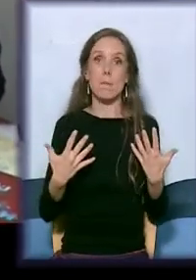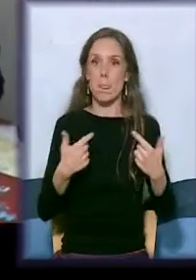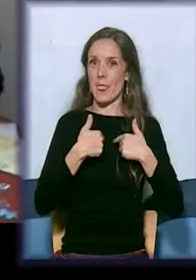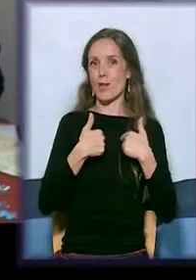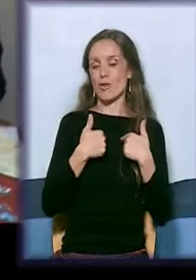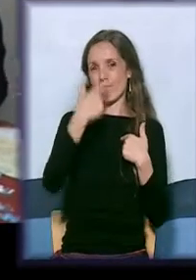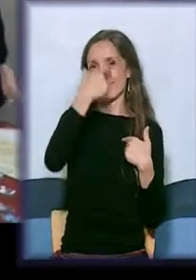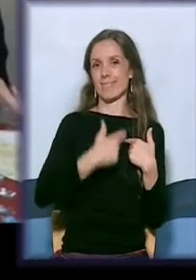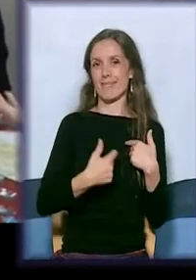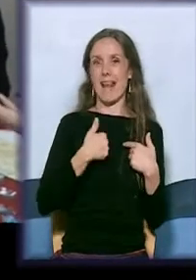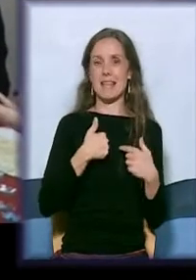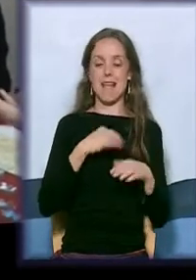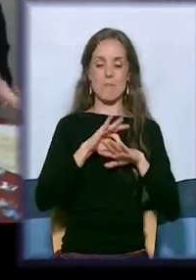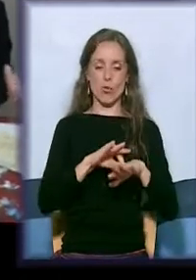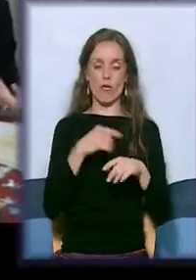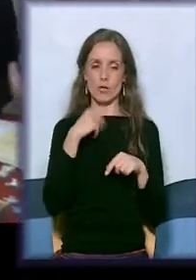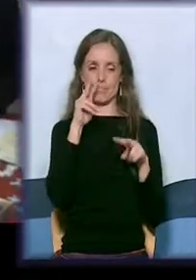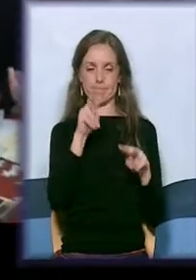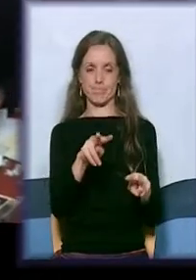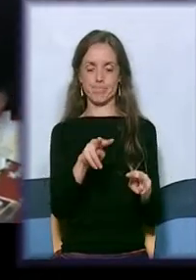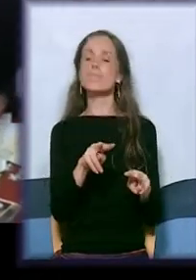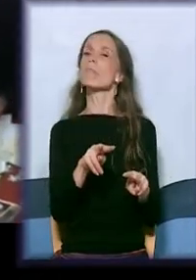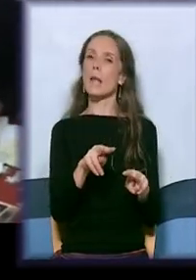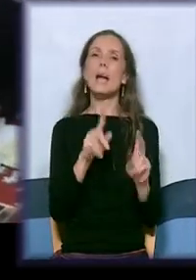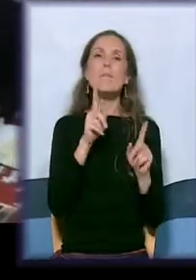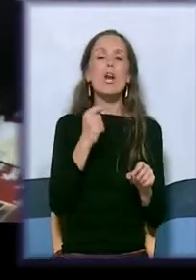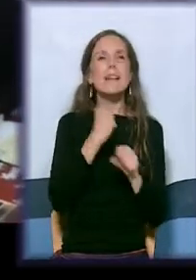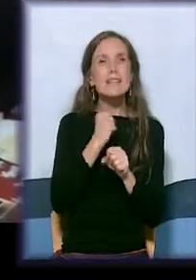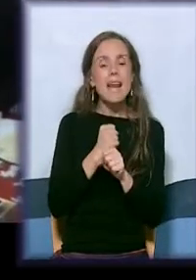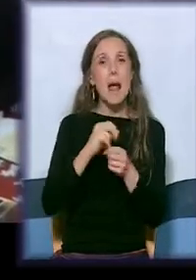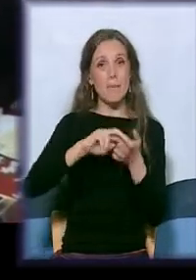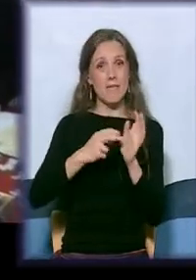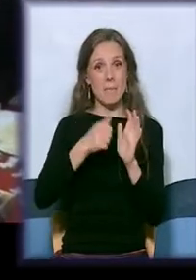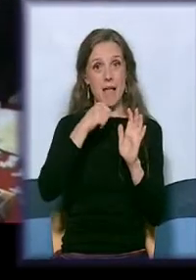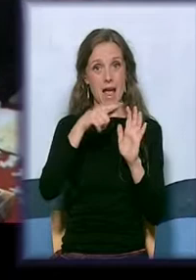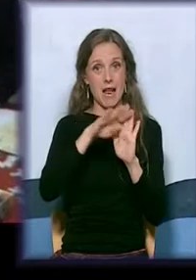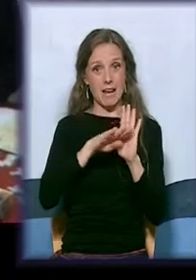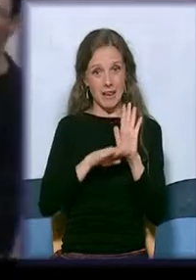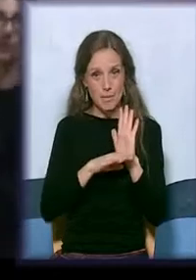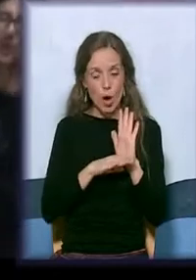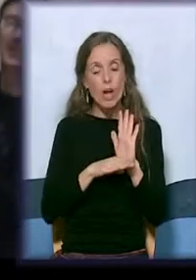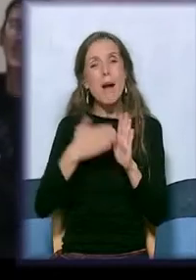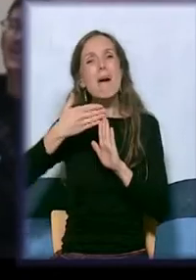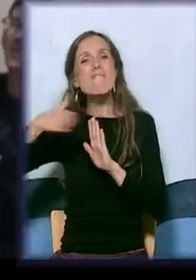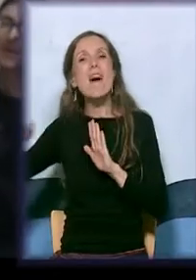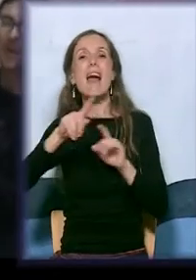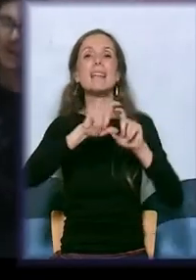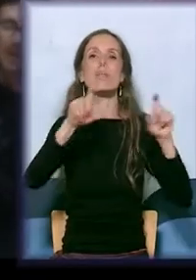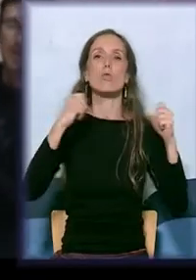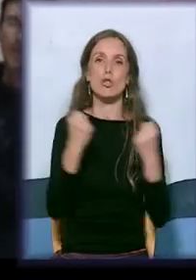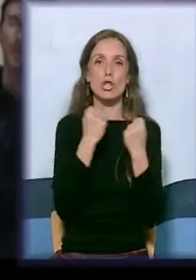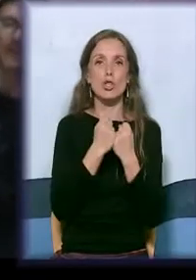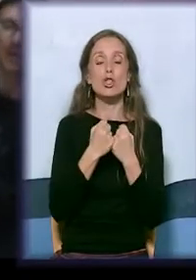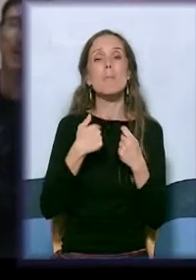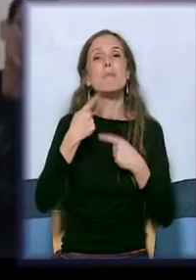rukovodećeg perspektive, gledano mora da se napravi takav plan i program van institucionalnih aktivnosti. Odnosno, obzirom da već